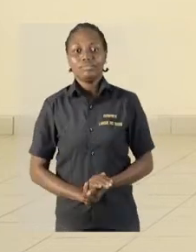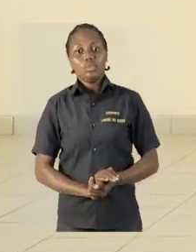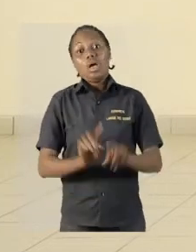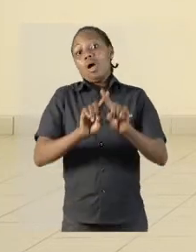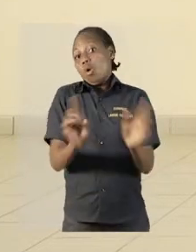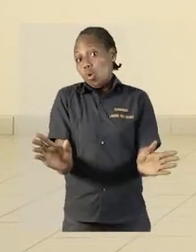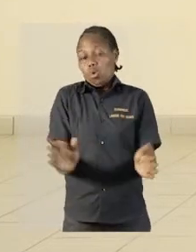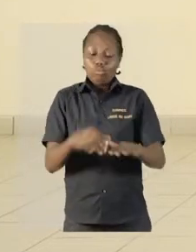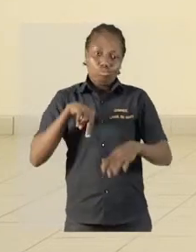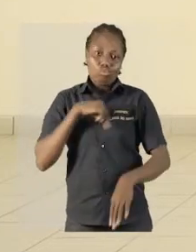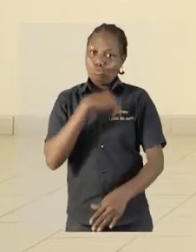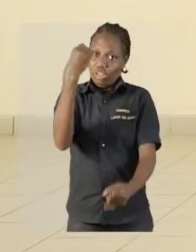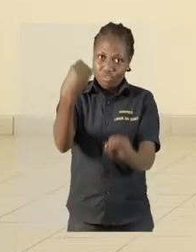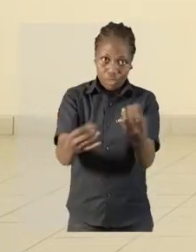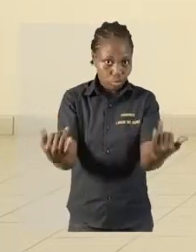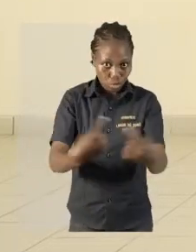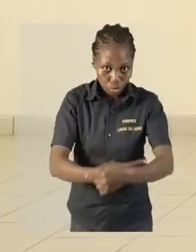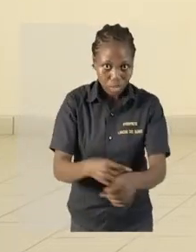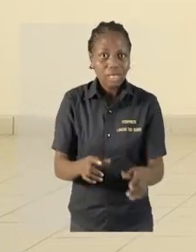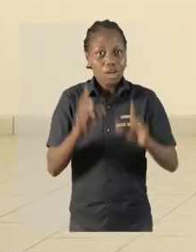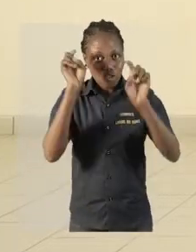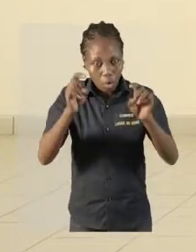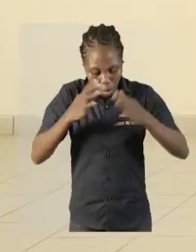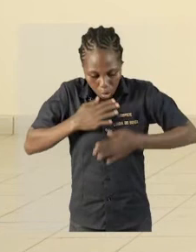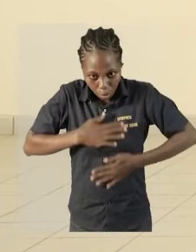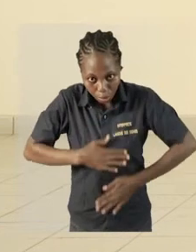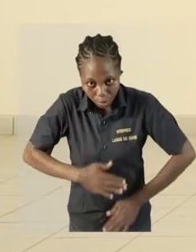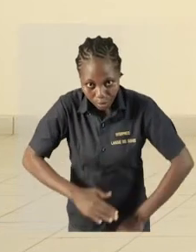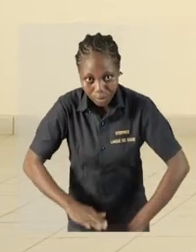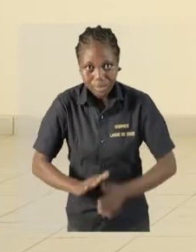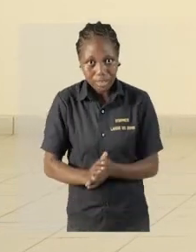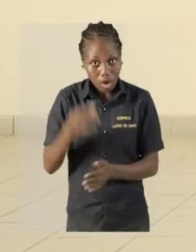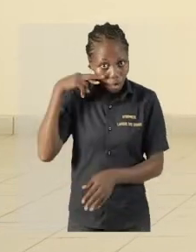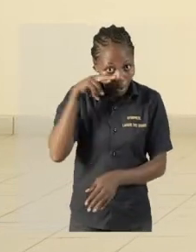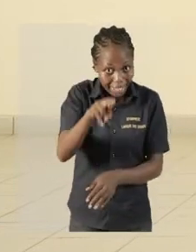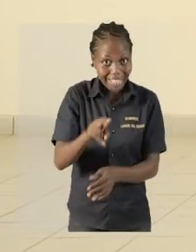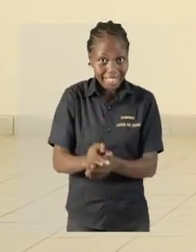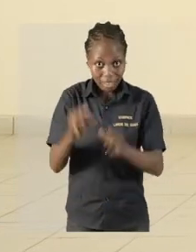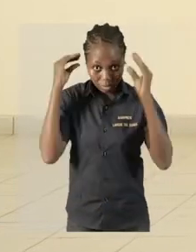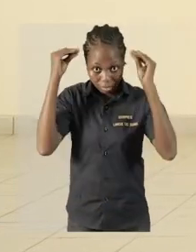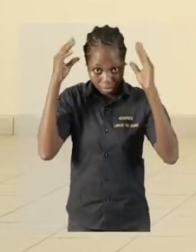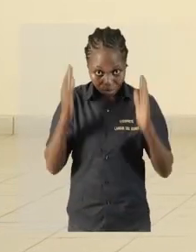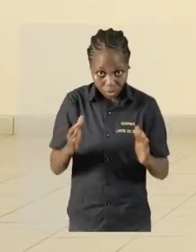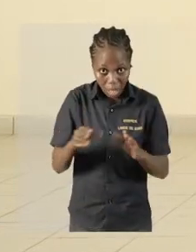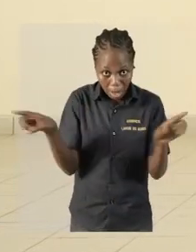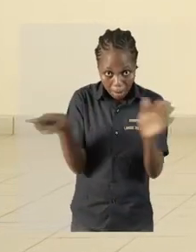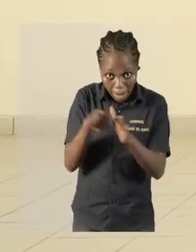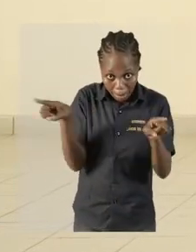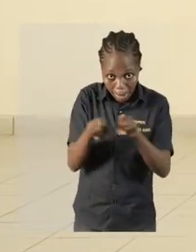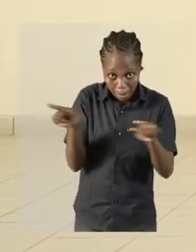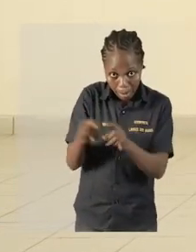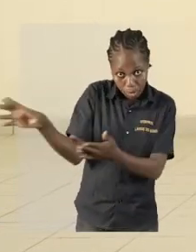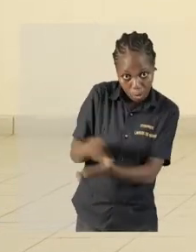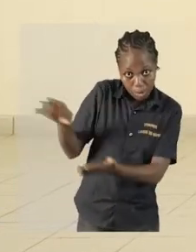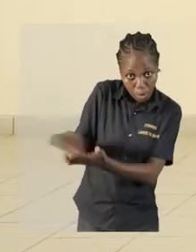doucement. On grandit, voilà. On revient toucher les orteils. On revient toucher les orteils.